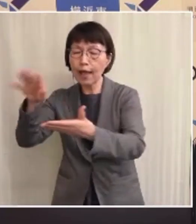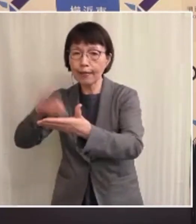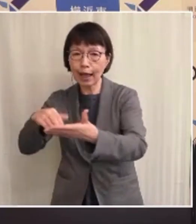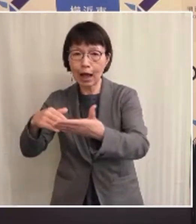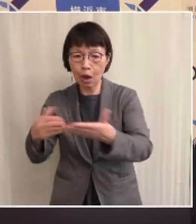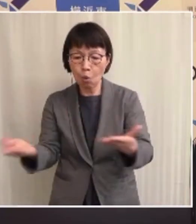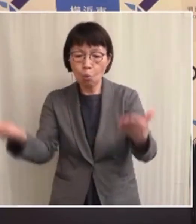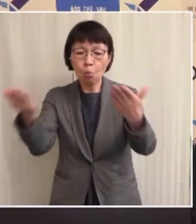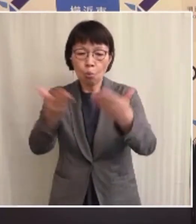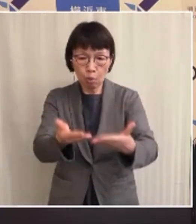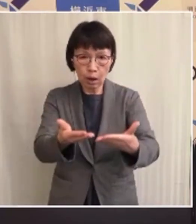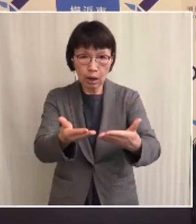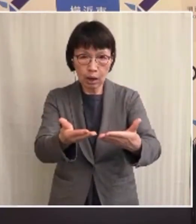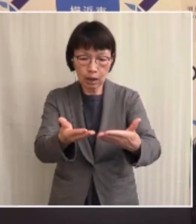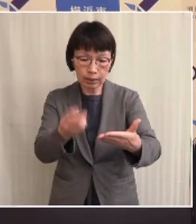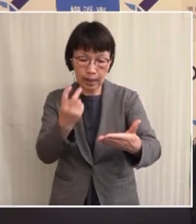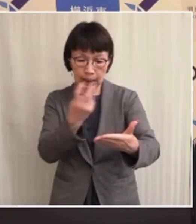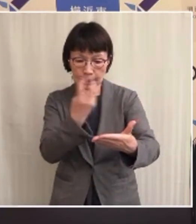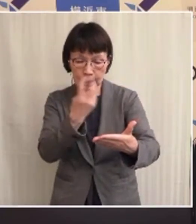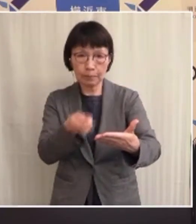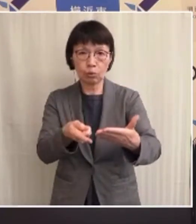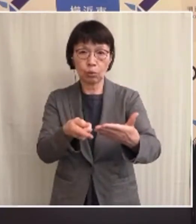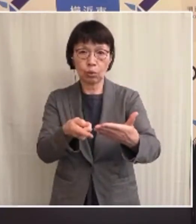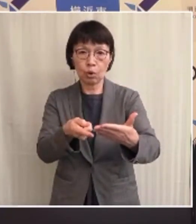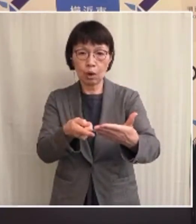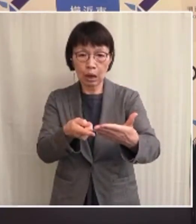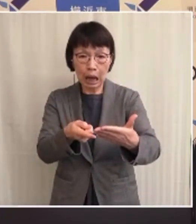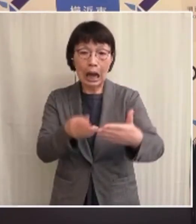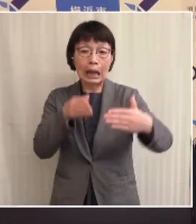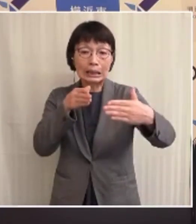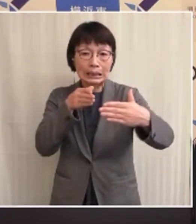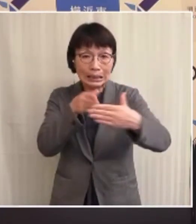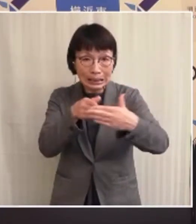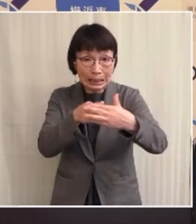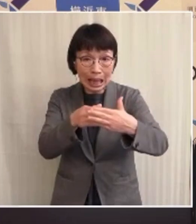て、見ることによって、これ規制速度を超過